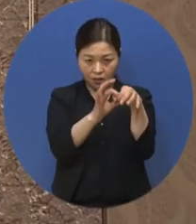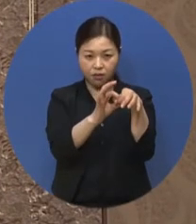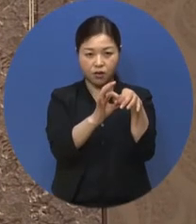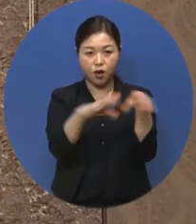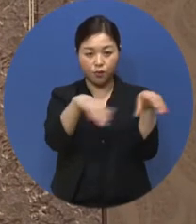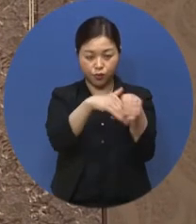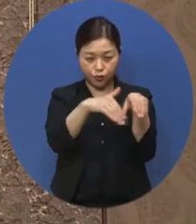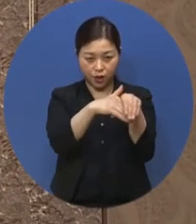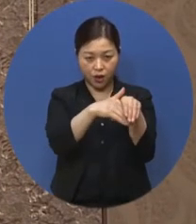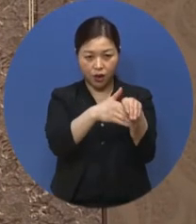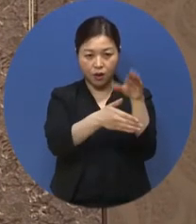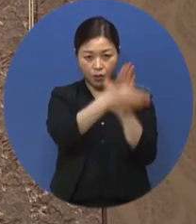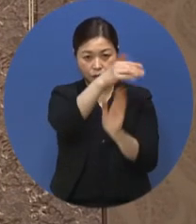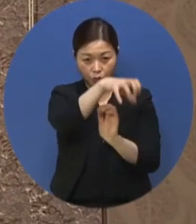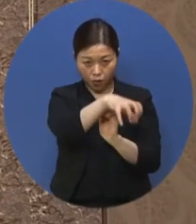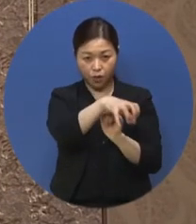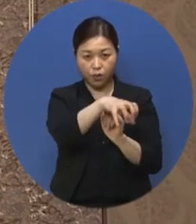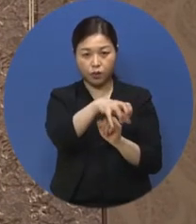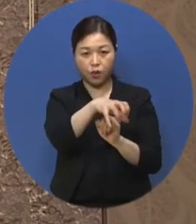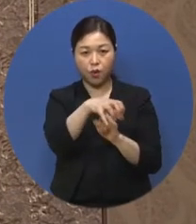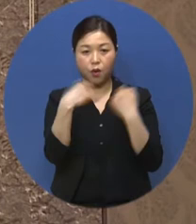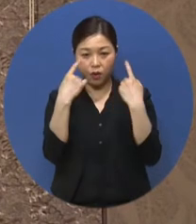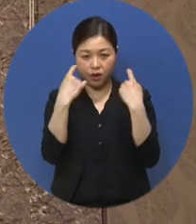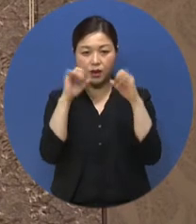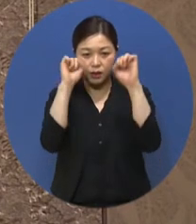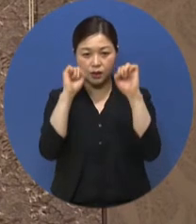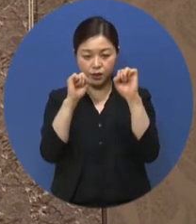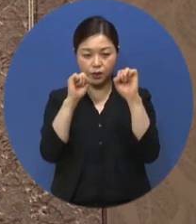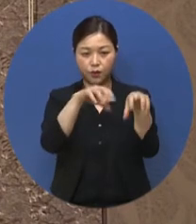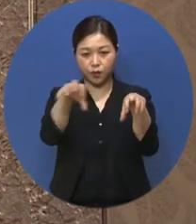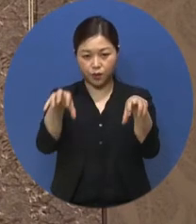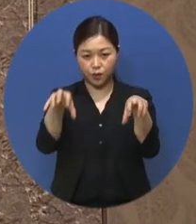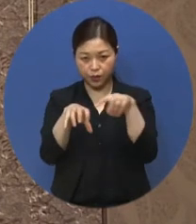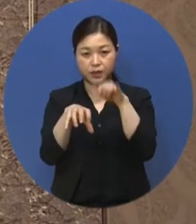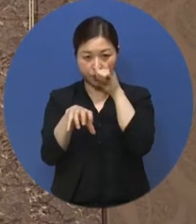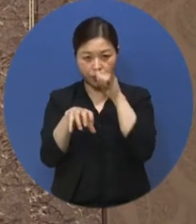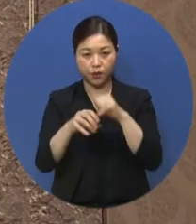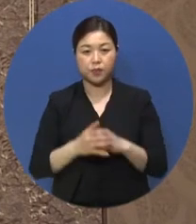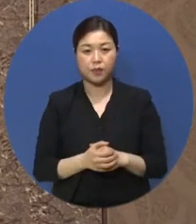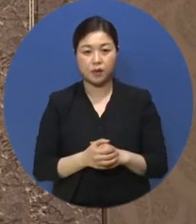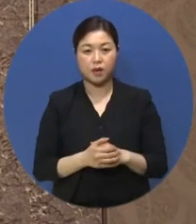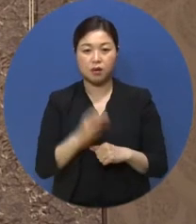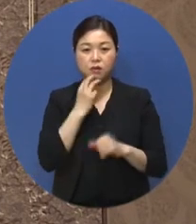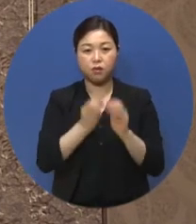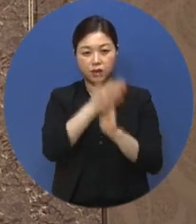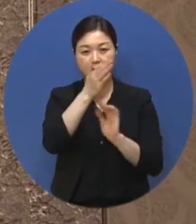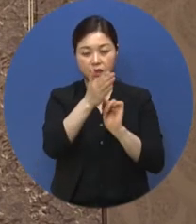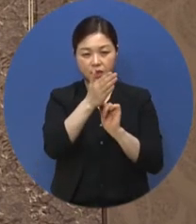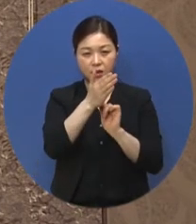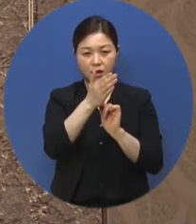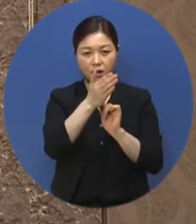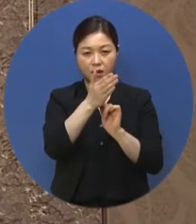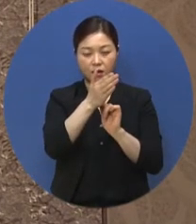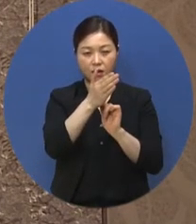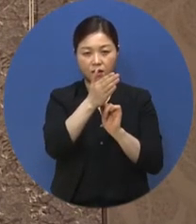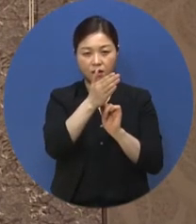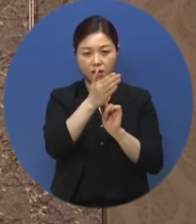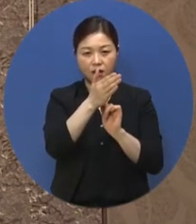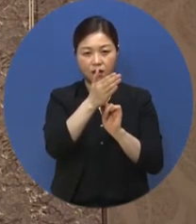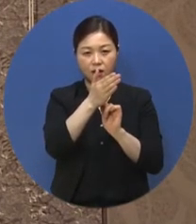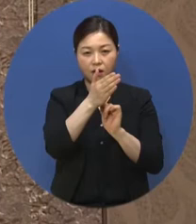뭐 관광체육국 예. 등등 이렇게 몇 개가 있고요. 또 저희가 이제 서울시에서 출연하는 데가 있습니다. 네.